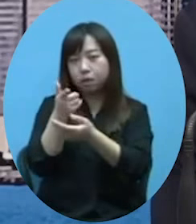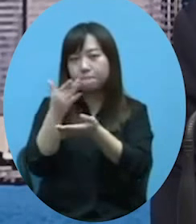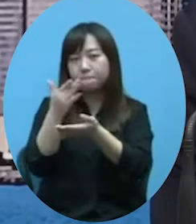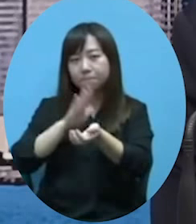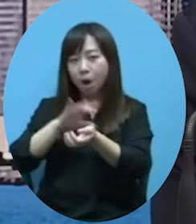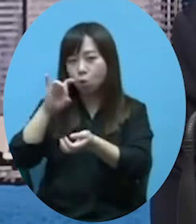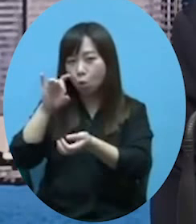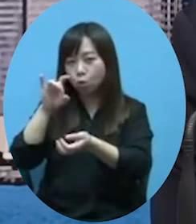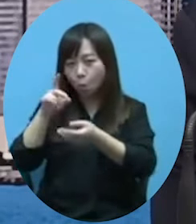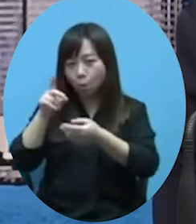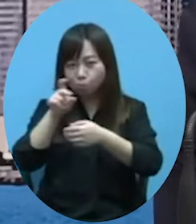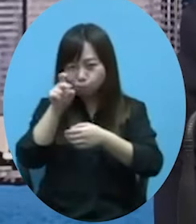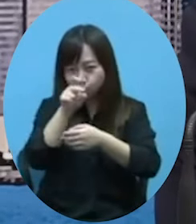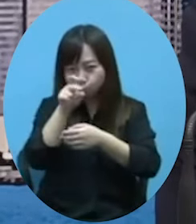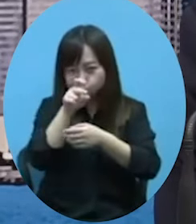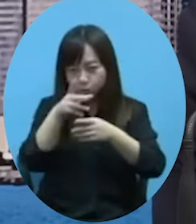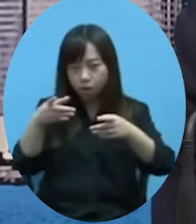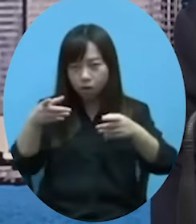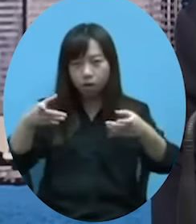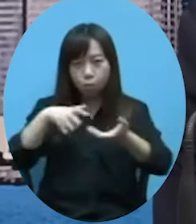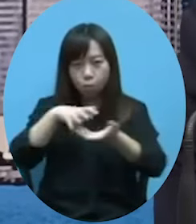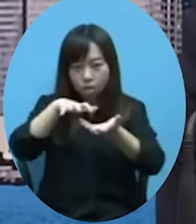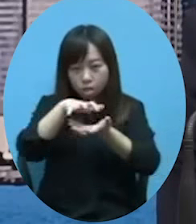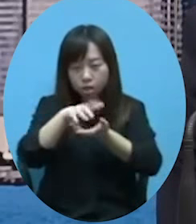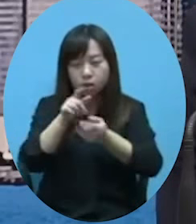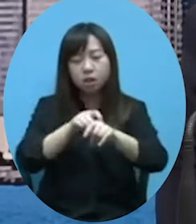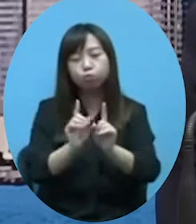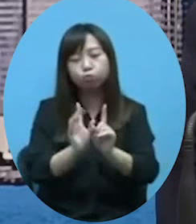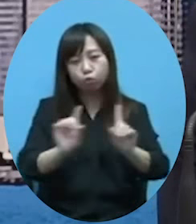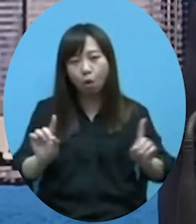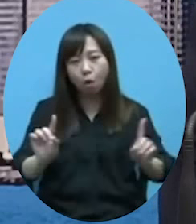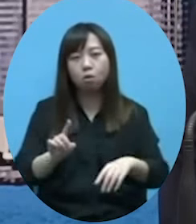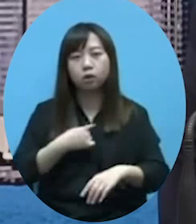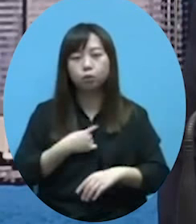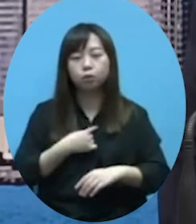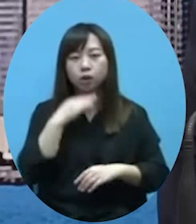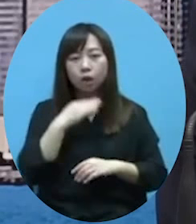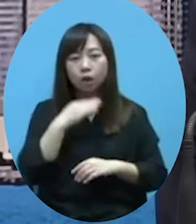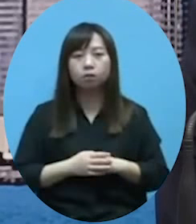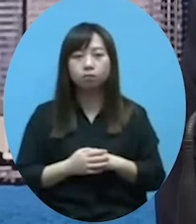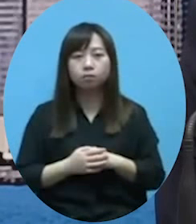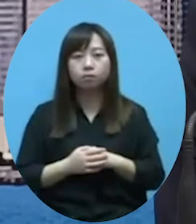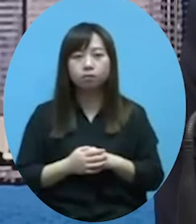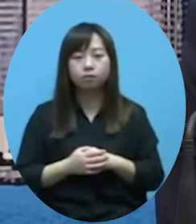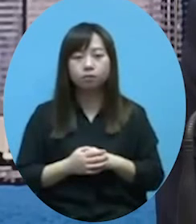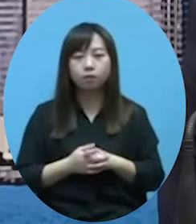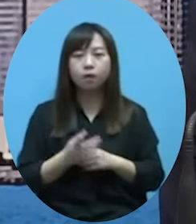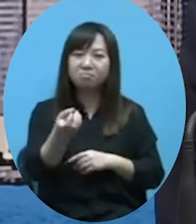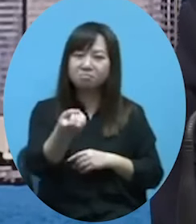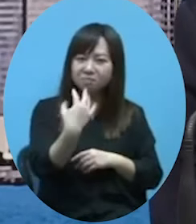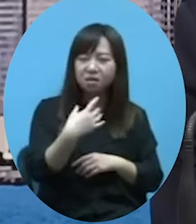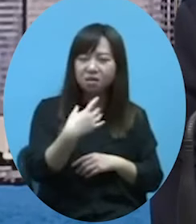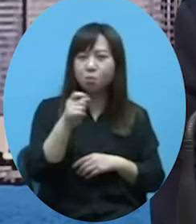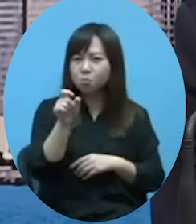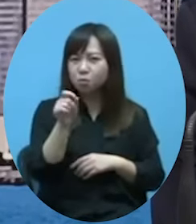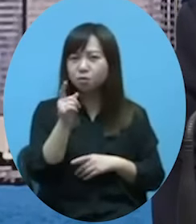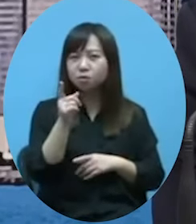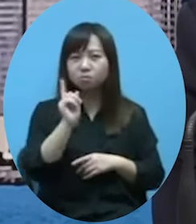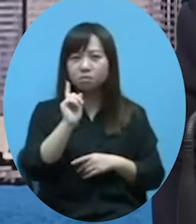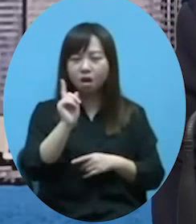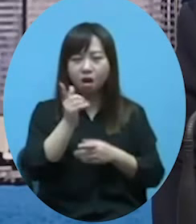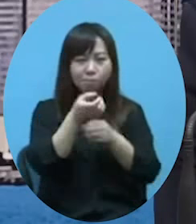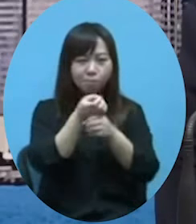毒中和測試那需要呢那個時間比較長一些的那那你也問到說會不會做些什麼